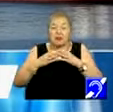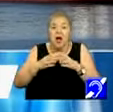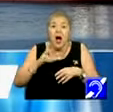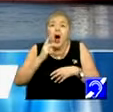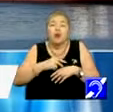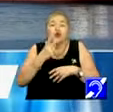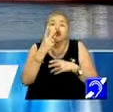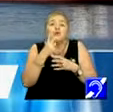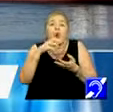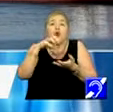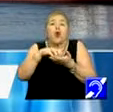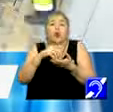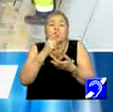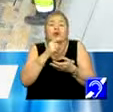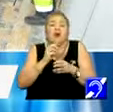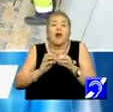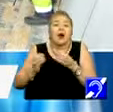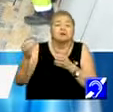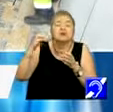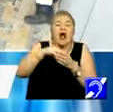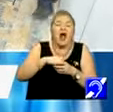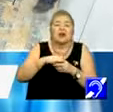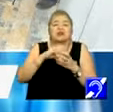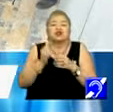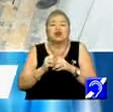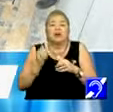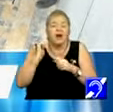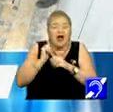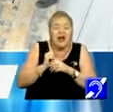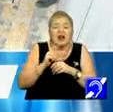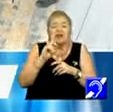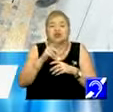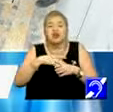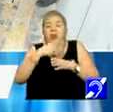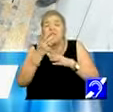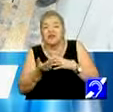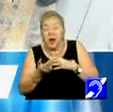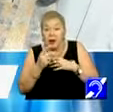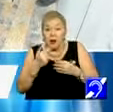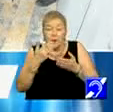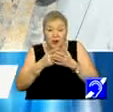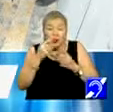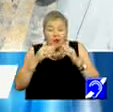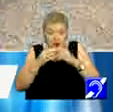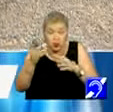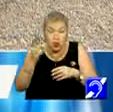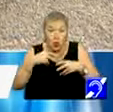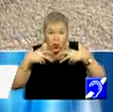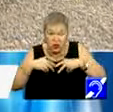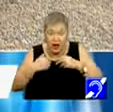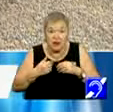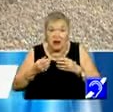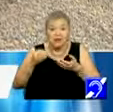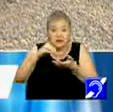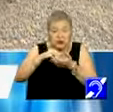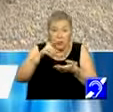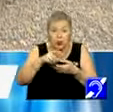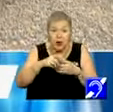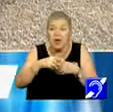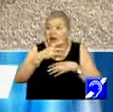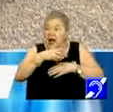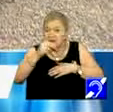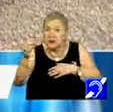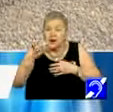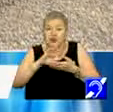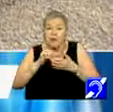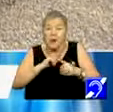și ca să vă faceți o idee, pentru a încărca o navă cu cereale din Ucraina ca apoi aceasta să plece înapoi pe mare,